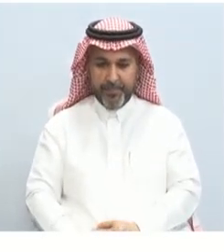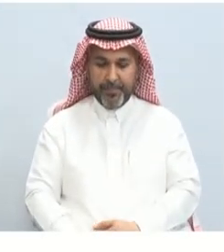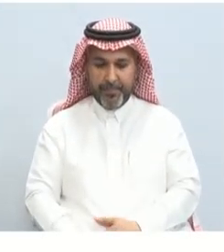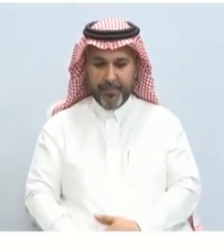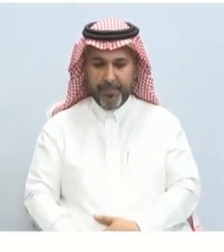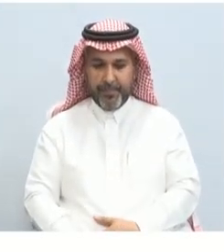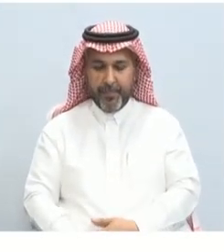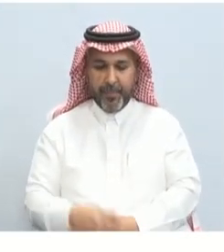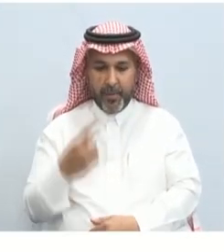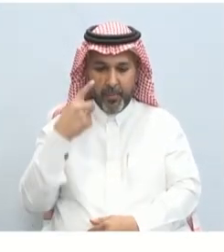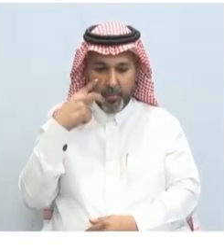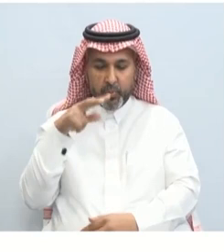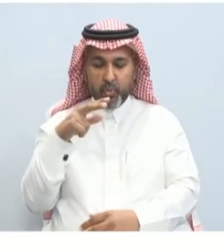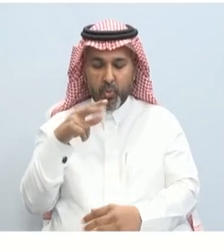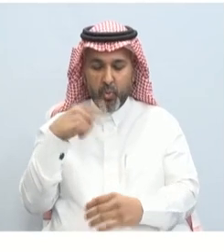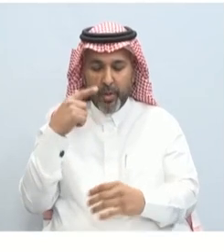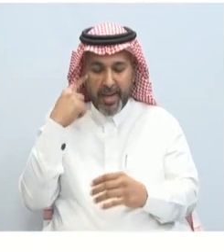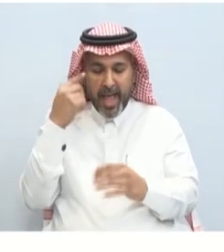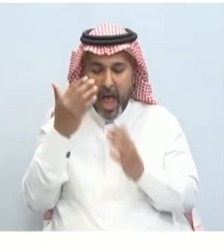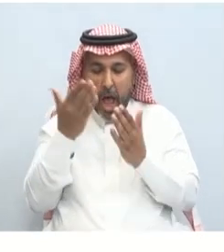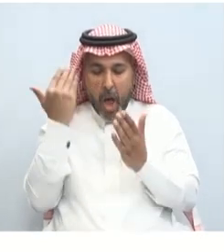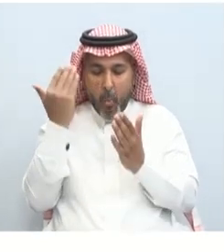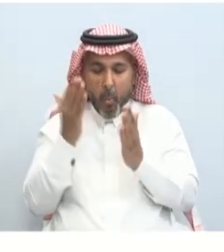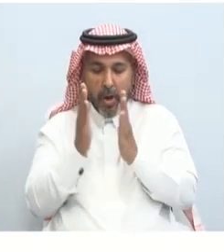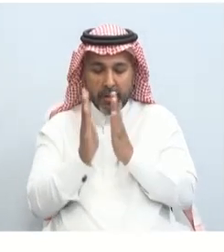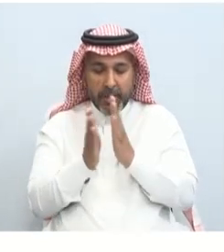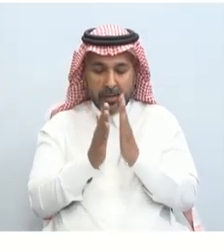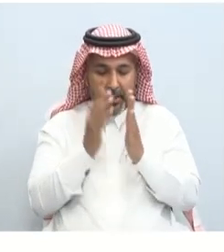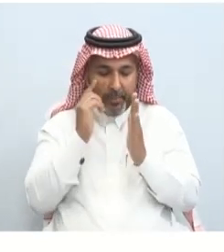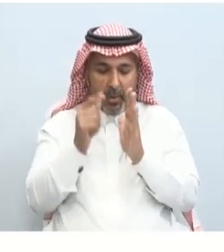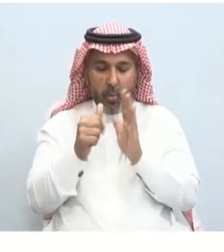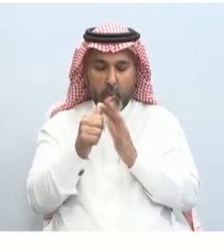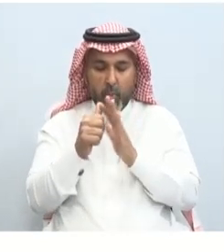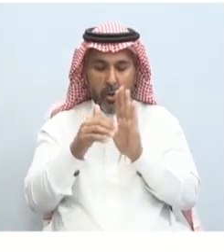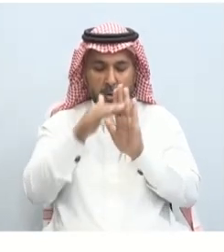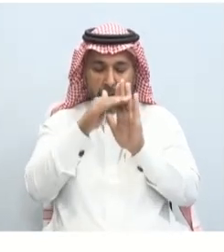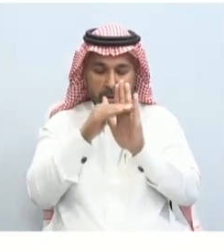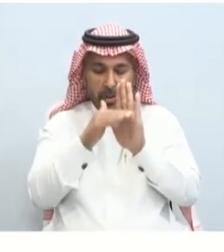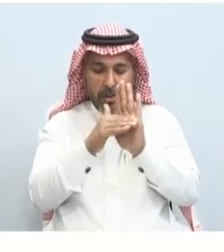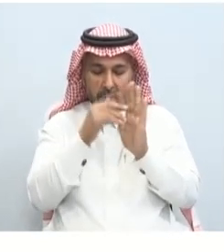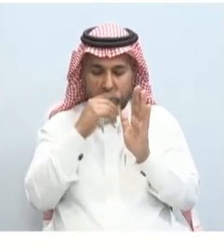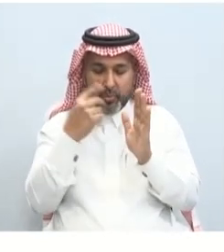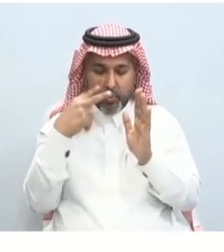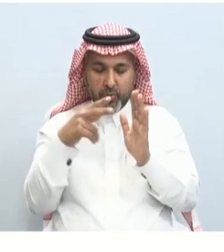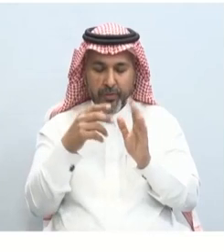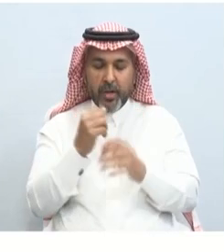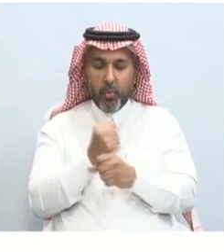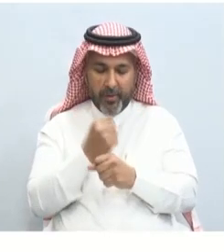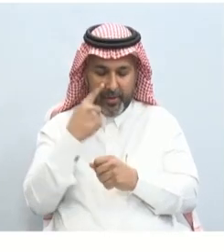الذي نظم نظمت على اساسه لدي سؤال هنا نتوقف